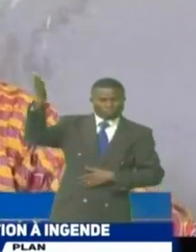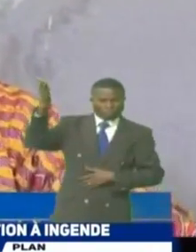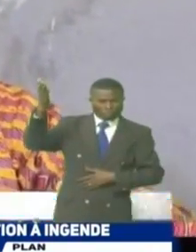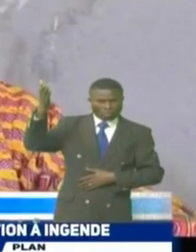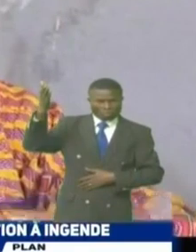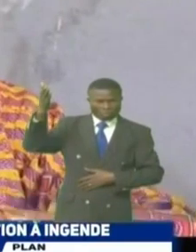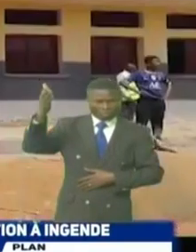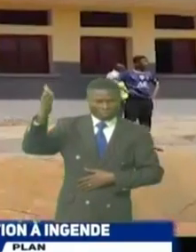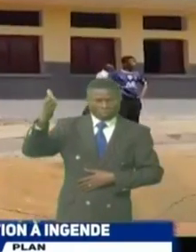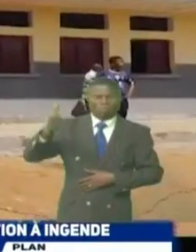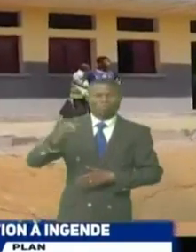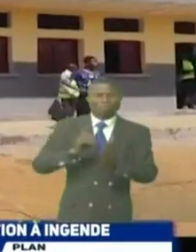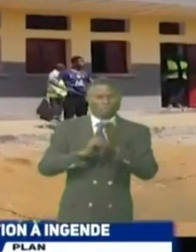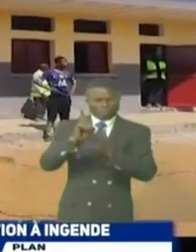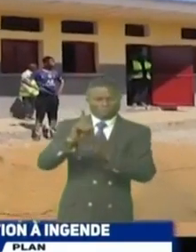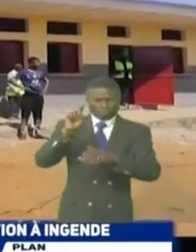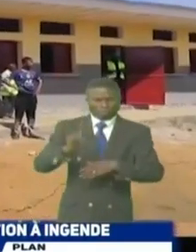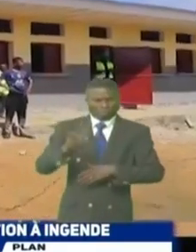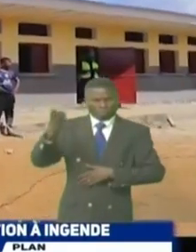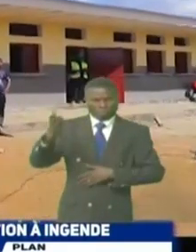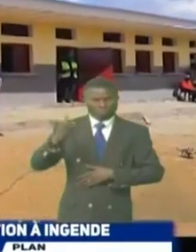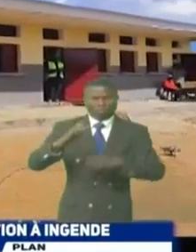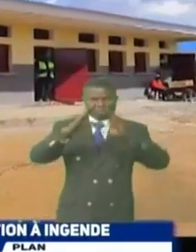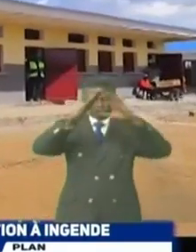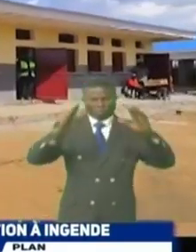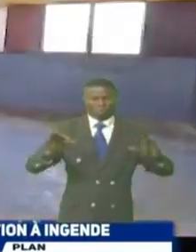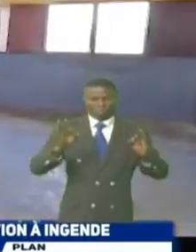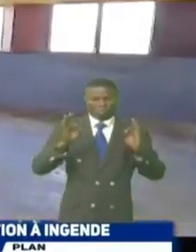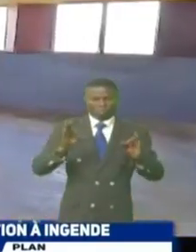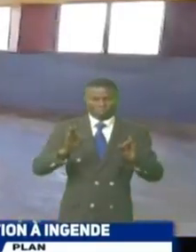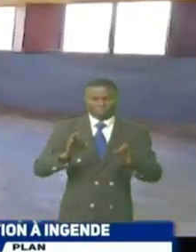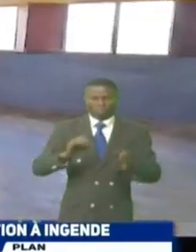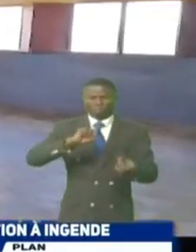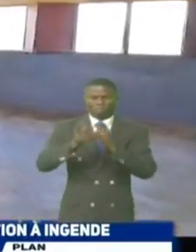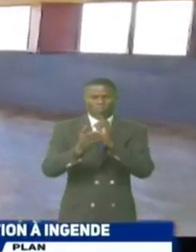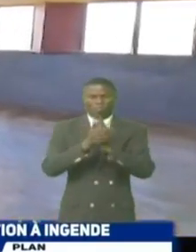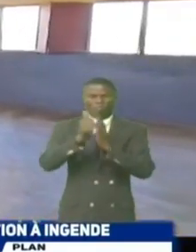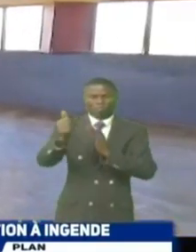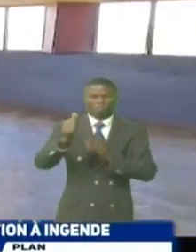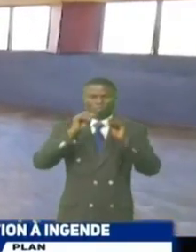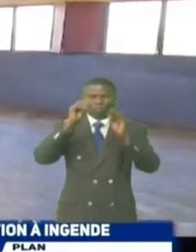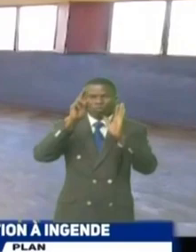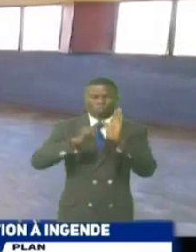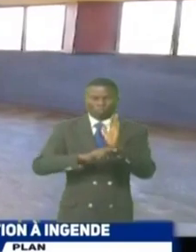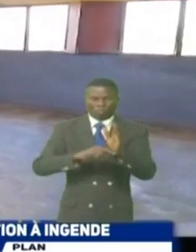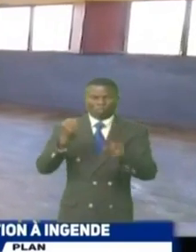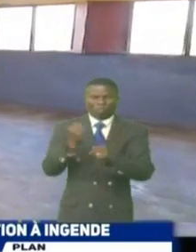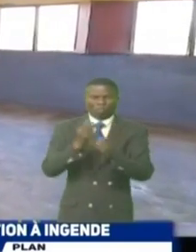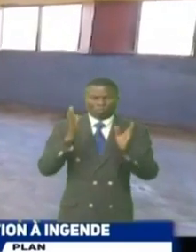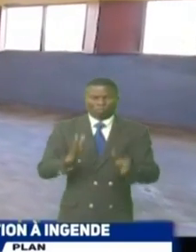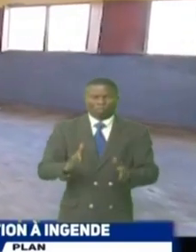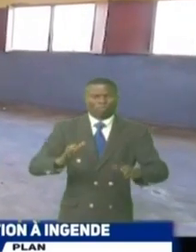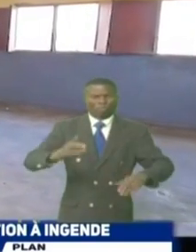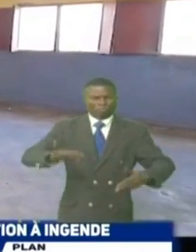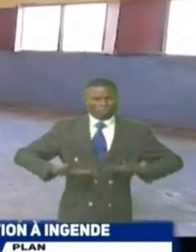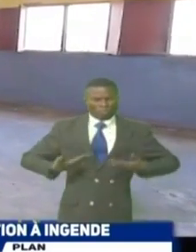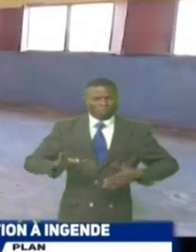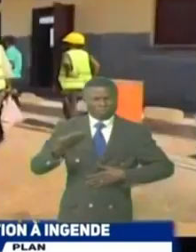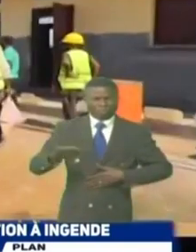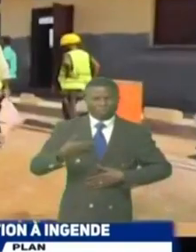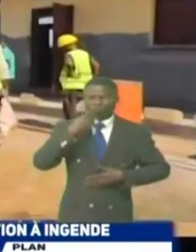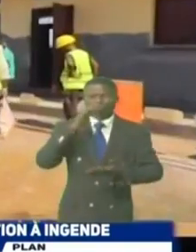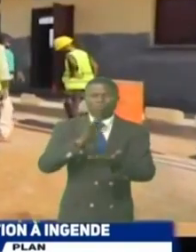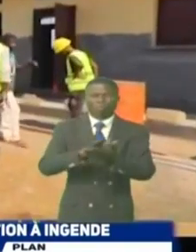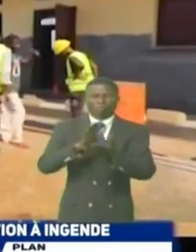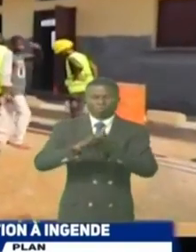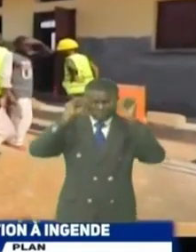se développer. Les nouveaux bâtiments améliorent la qualité de l'enseignement. Le personnel est soulagé. Et on félicite le